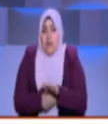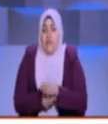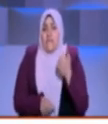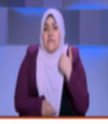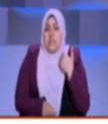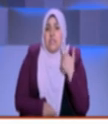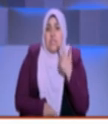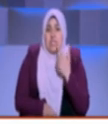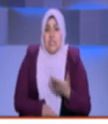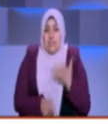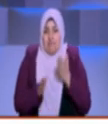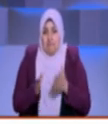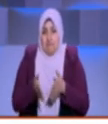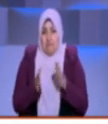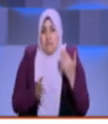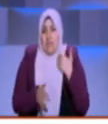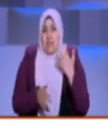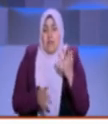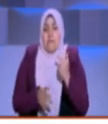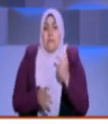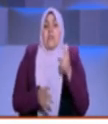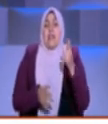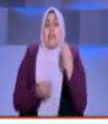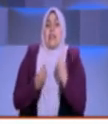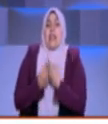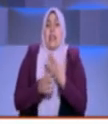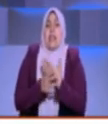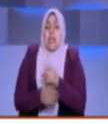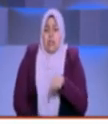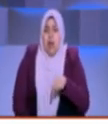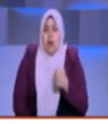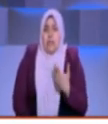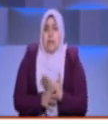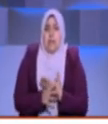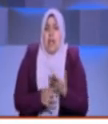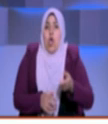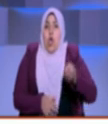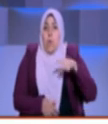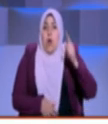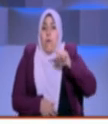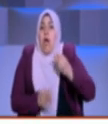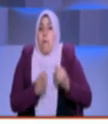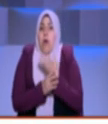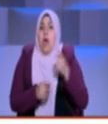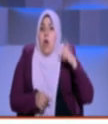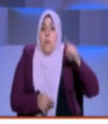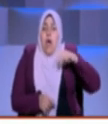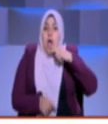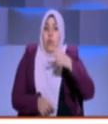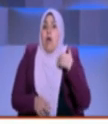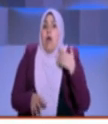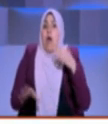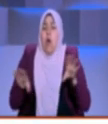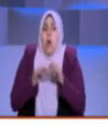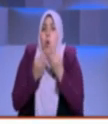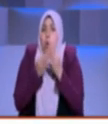العدد عدد الوفيات قابل لماذا في للزيادة. هذا اليوم تحديدا خالد، في كل مرة يتم إعلان أعداد الوفيات يتم جمع الأرقام بأكملها